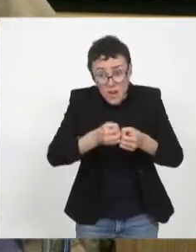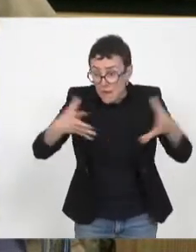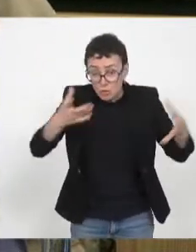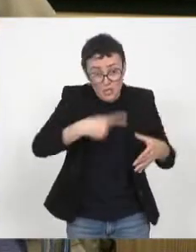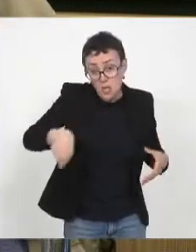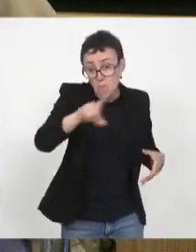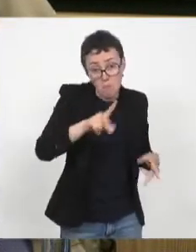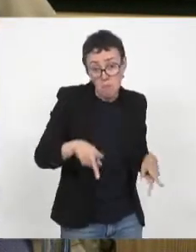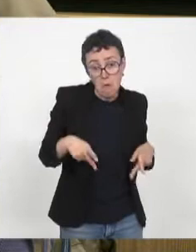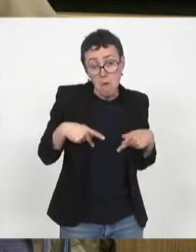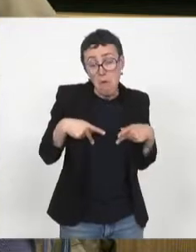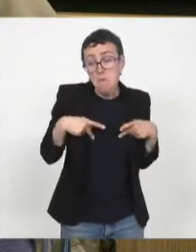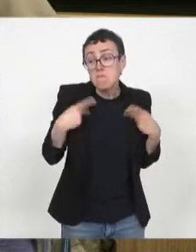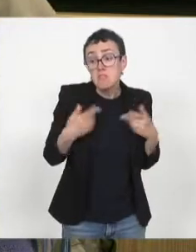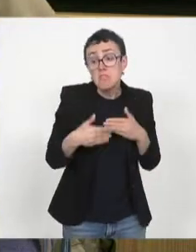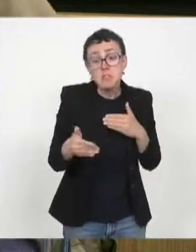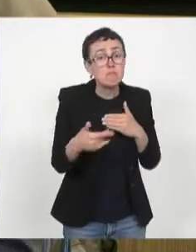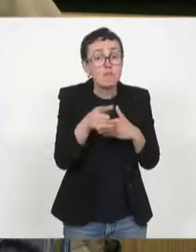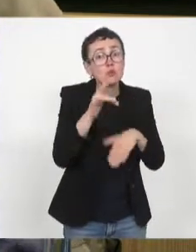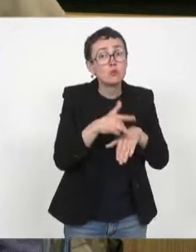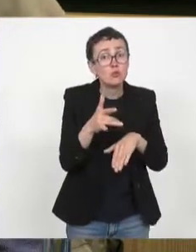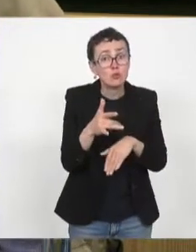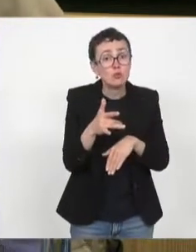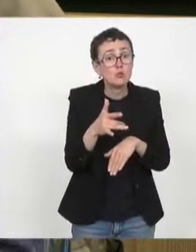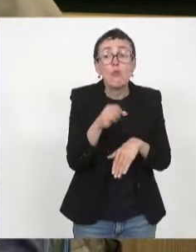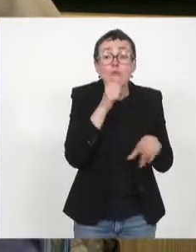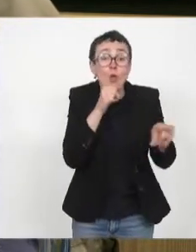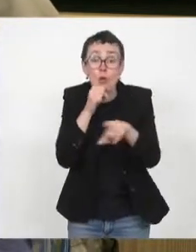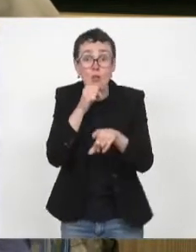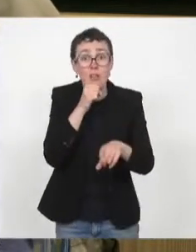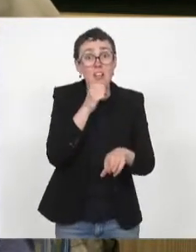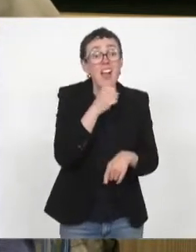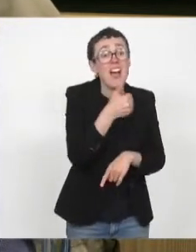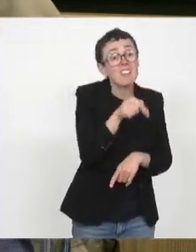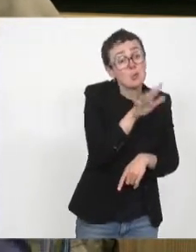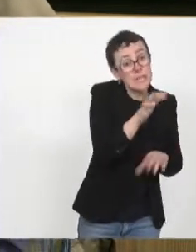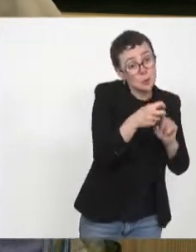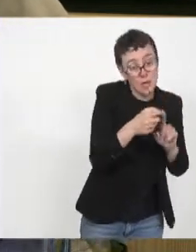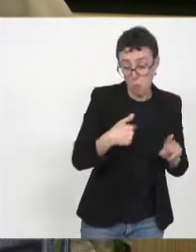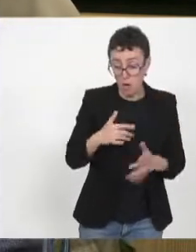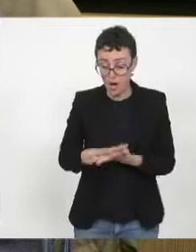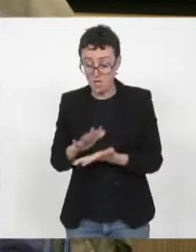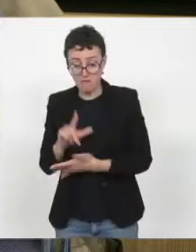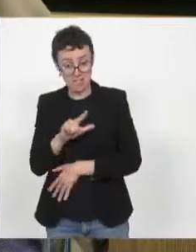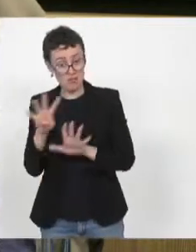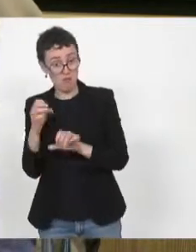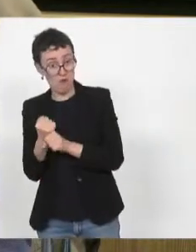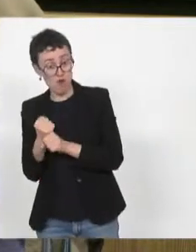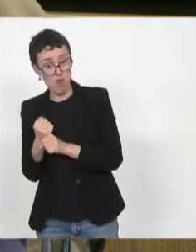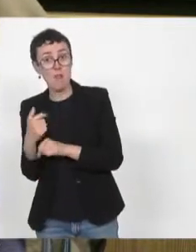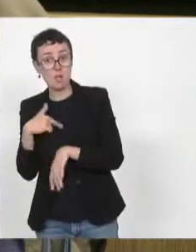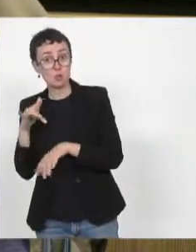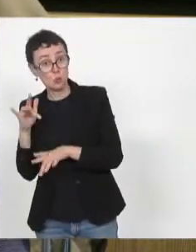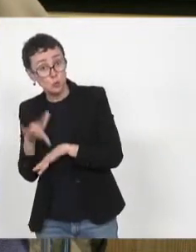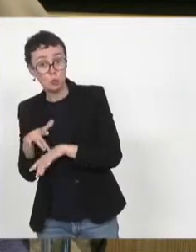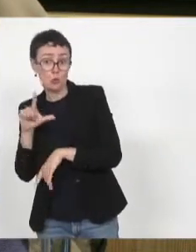vivre 1,5 degré le réchauffement climatique. Moi, j'ai 29 ans. Je vais le vivre à 2,5 degrés. Le bébé de ma collègue Mélissa, elle va